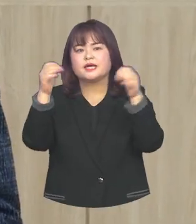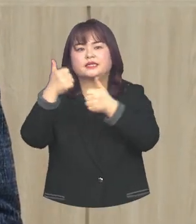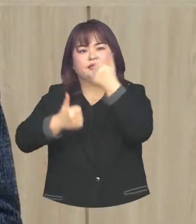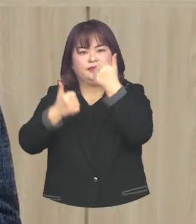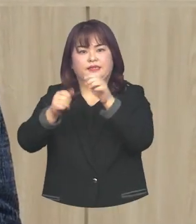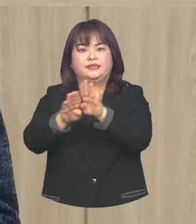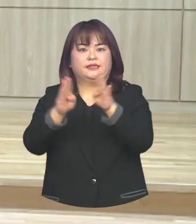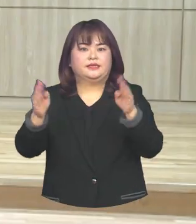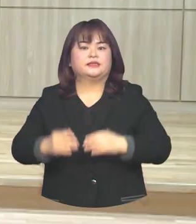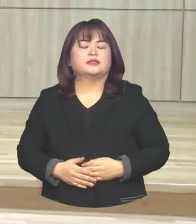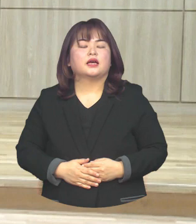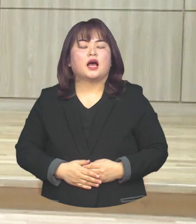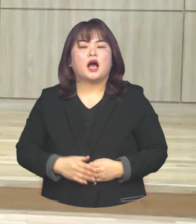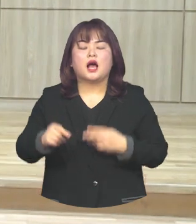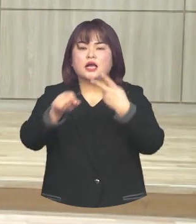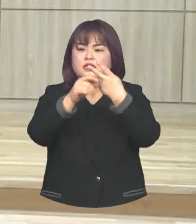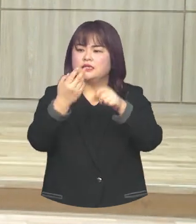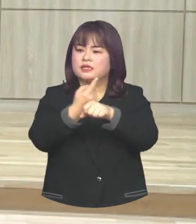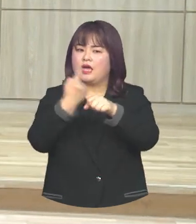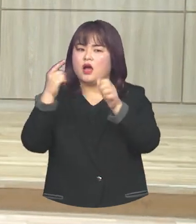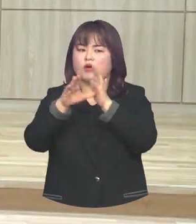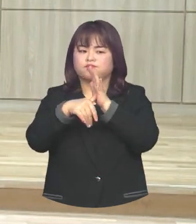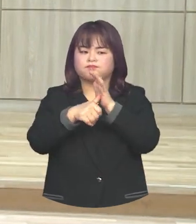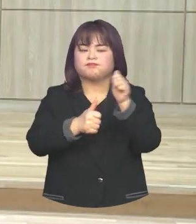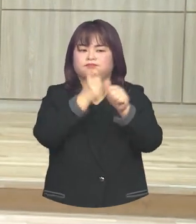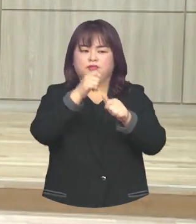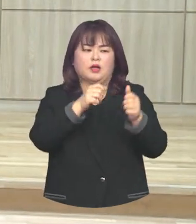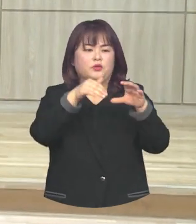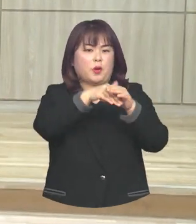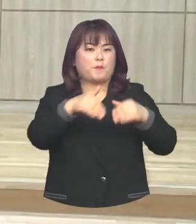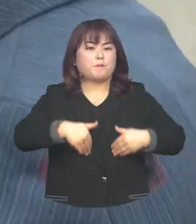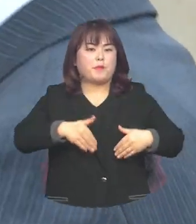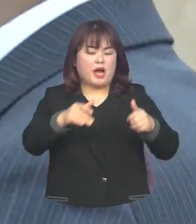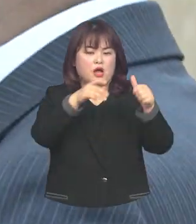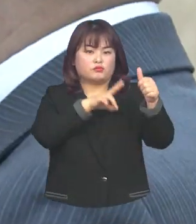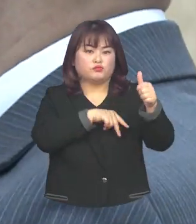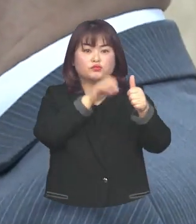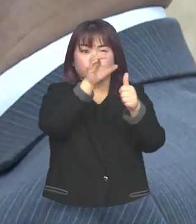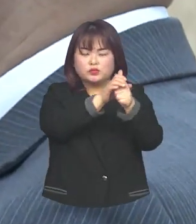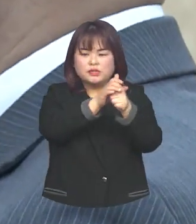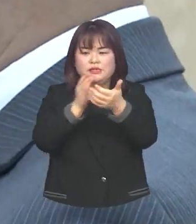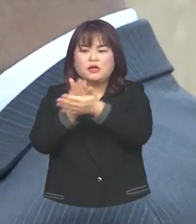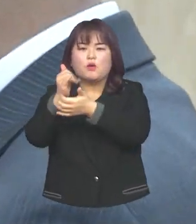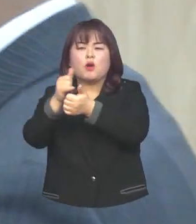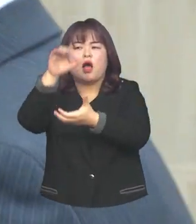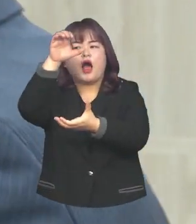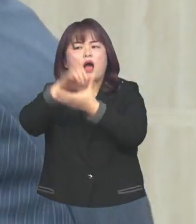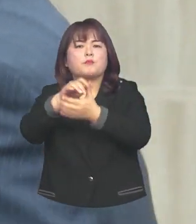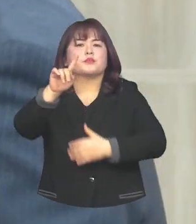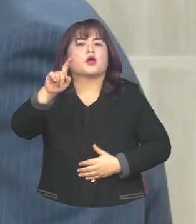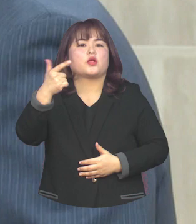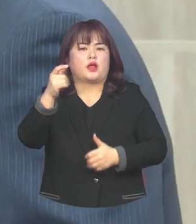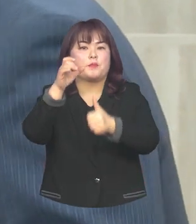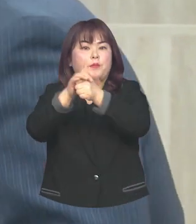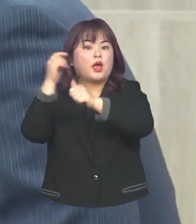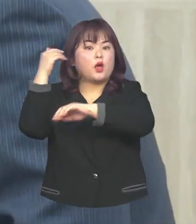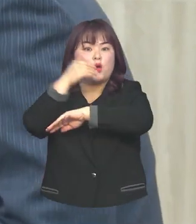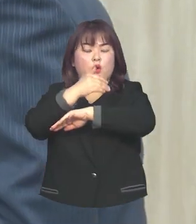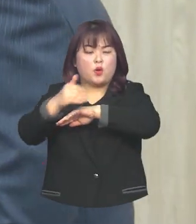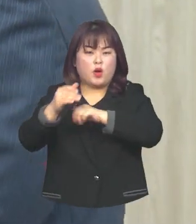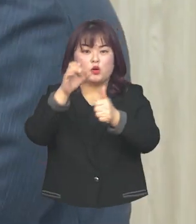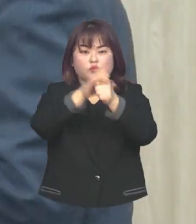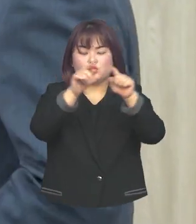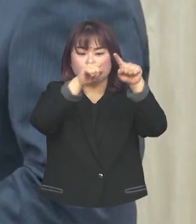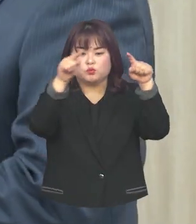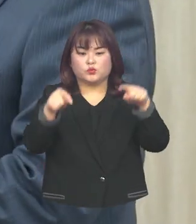열었습니다. 지난해 말 구성된 위원회는 당연직 위원, 전문가 등 16명으로 구성됐습니다. 이날